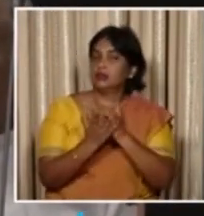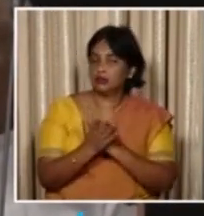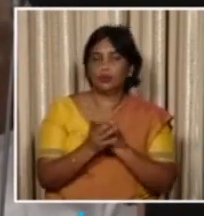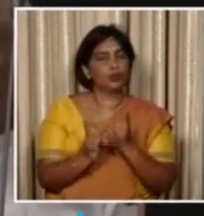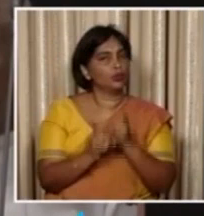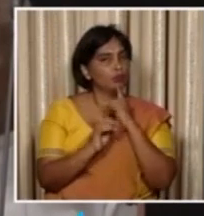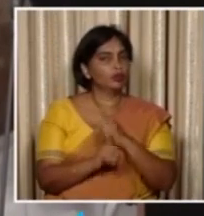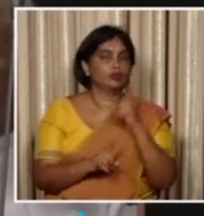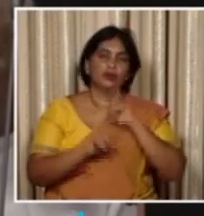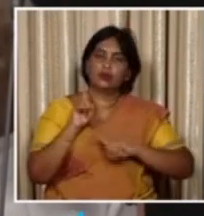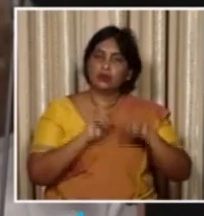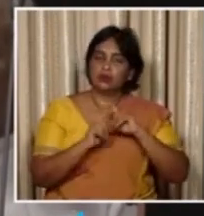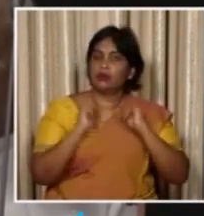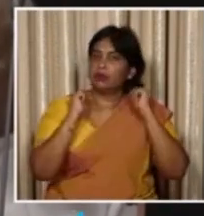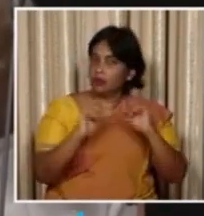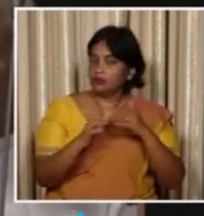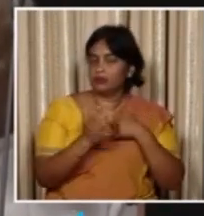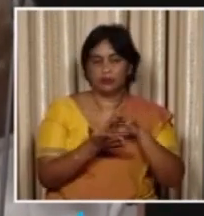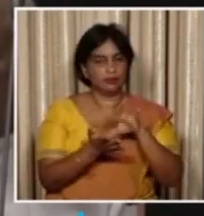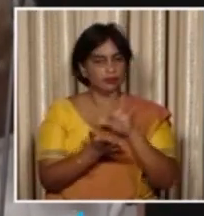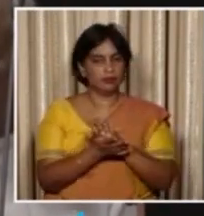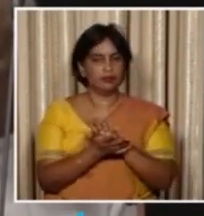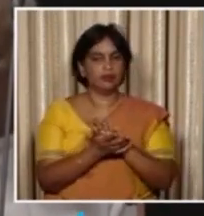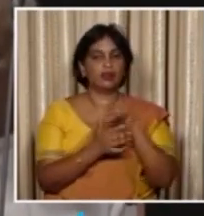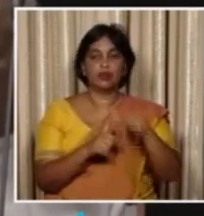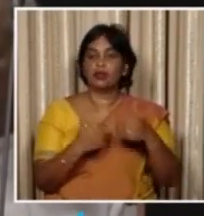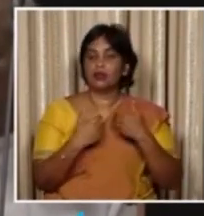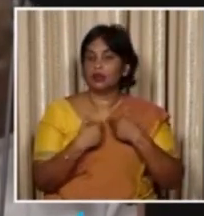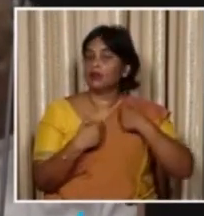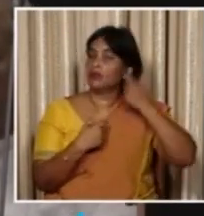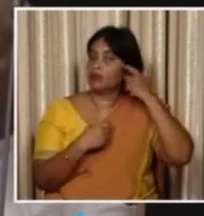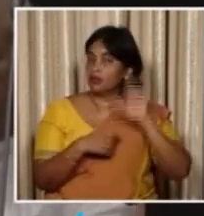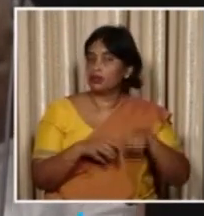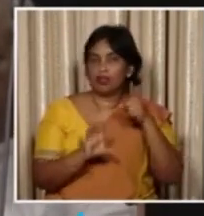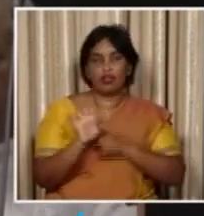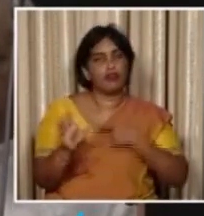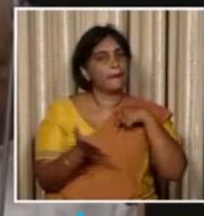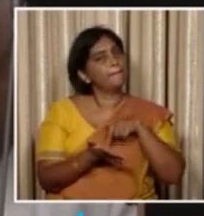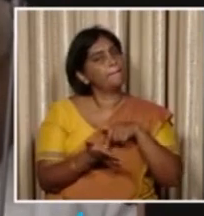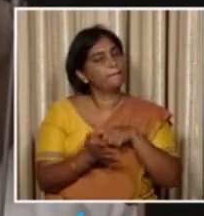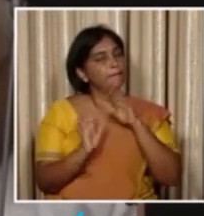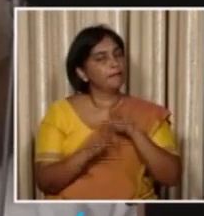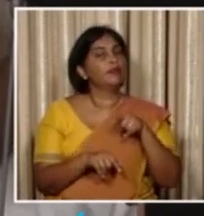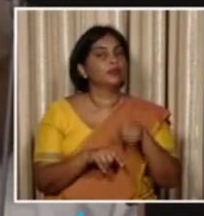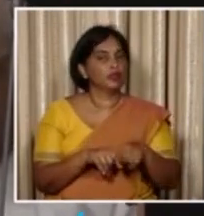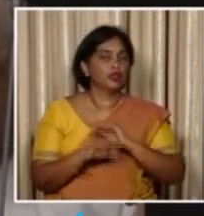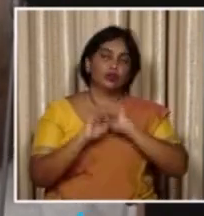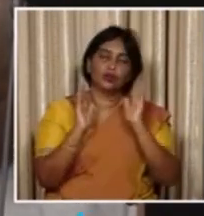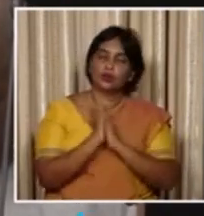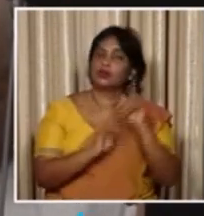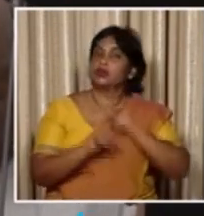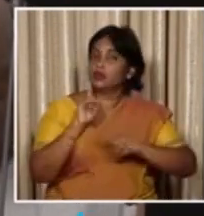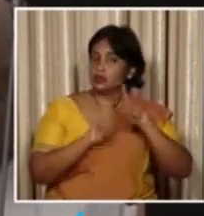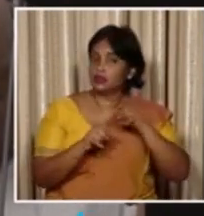පදනම් කරගෙන සාකච්ඡා සාර්ථකව සිදු කරමින් සිටිනවා. අපගේ අපේක්ෂාව මෙම වසන මැද වන විටදී මෙම සියලු